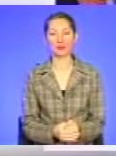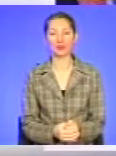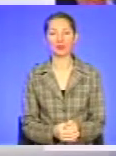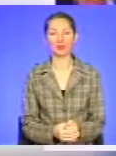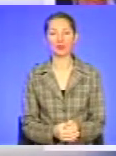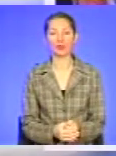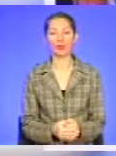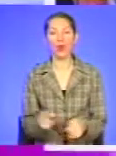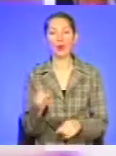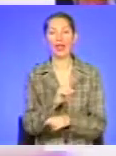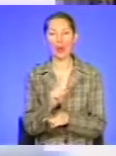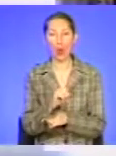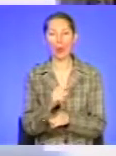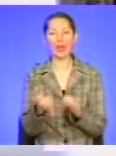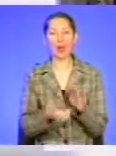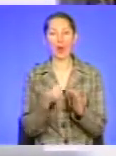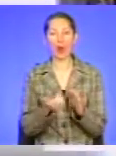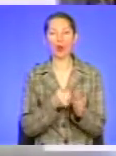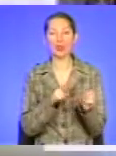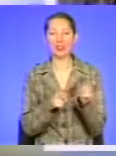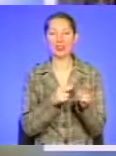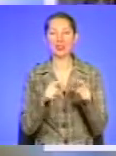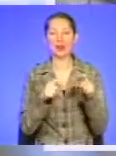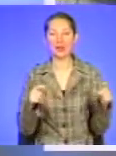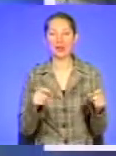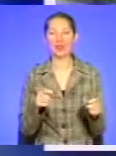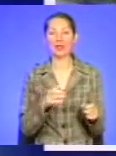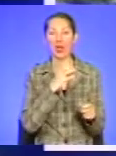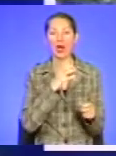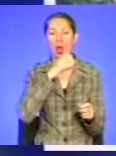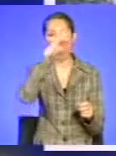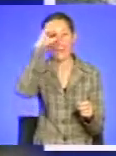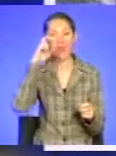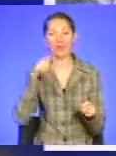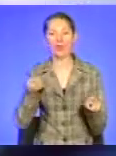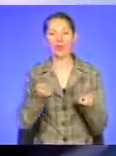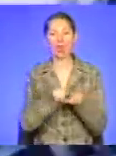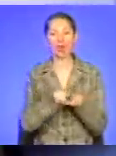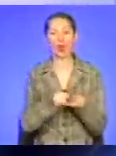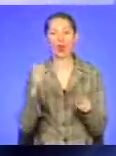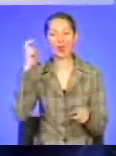У Тернополі бракує залізничних квитків на південь та до столиці.